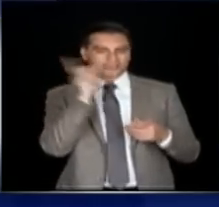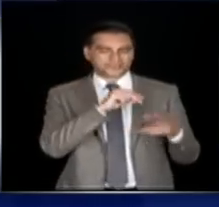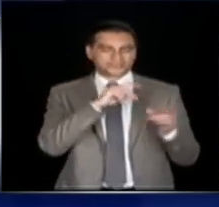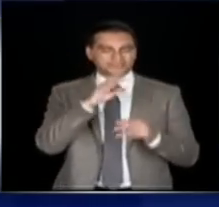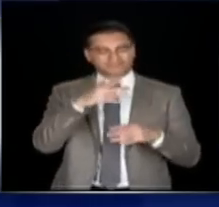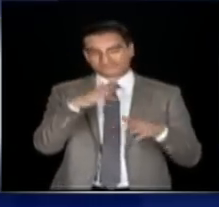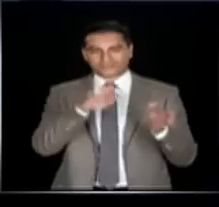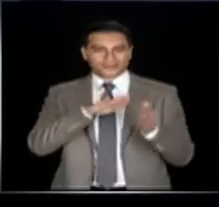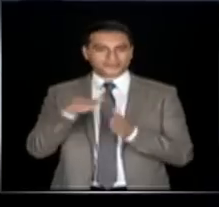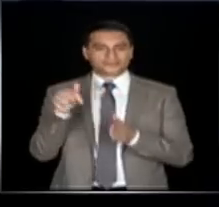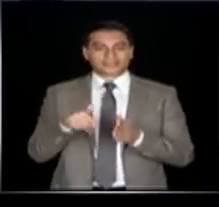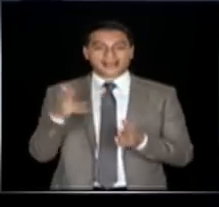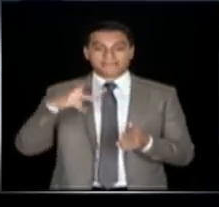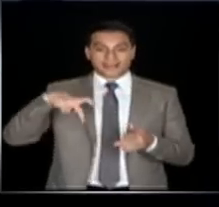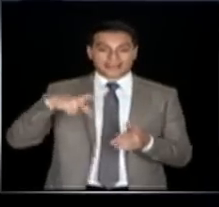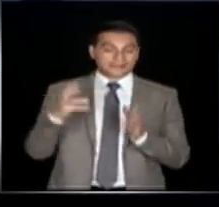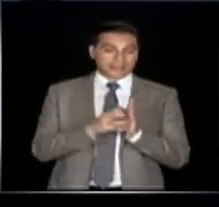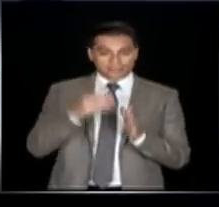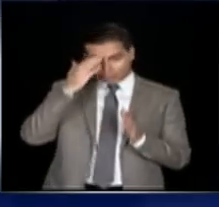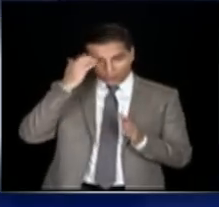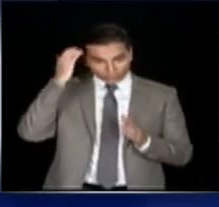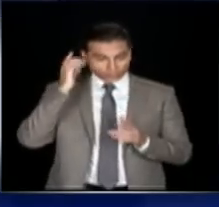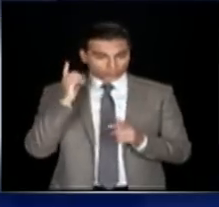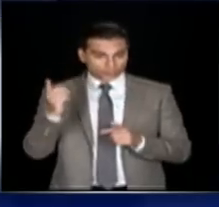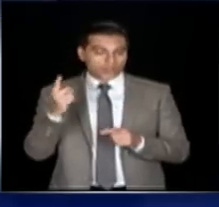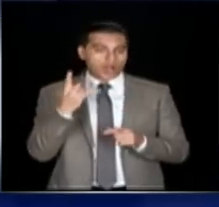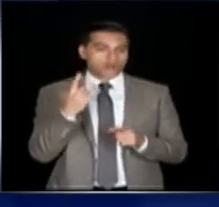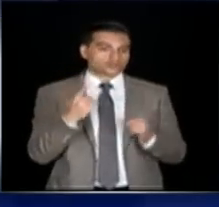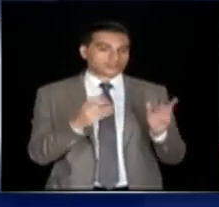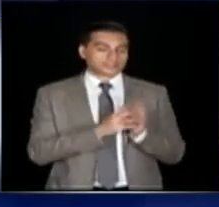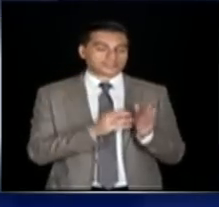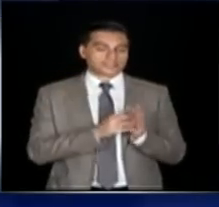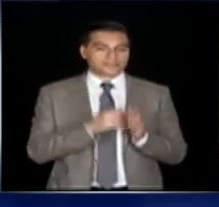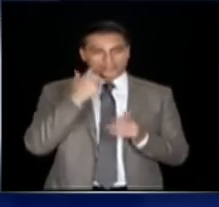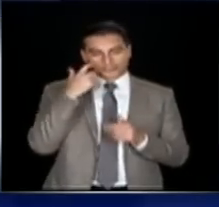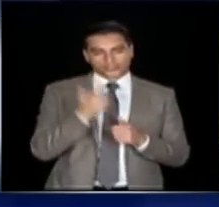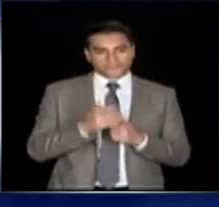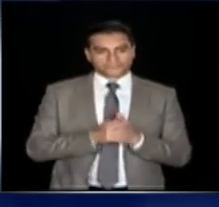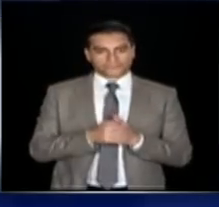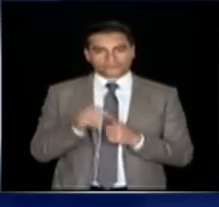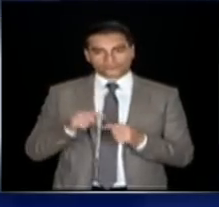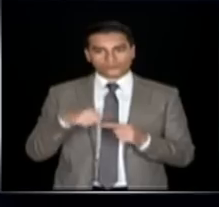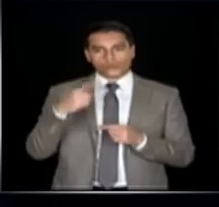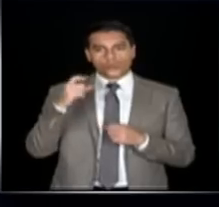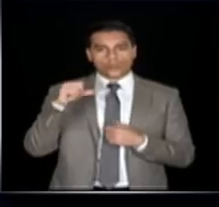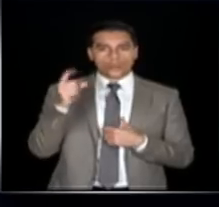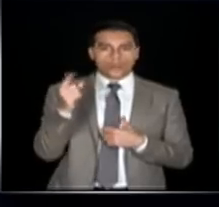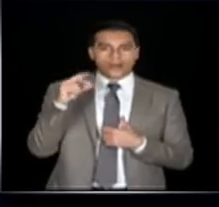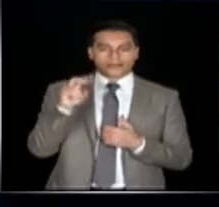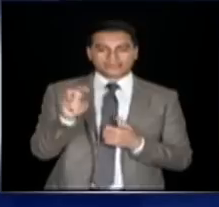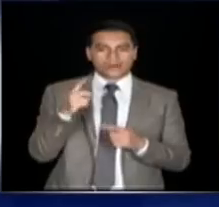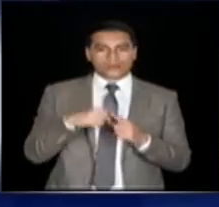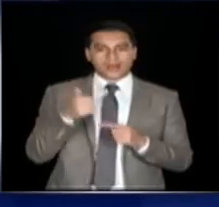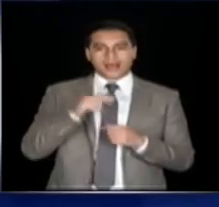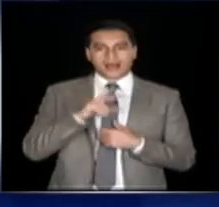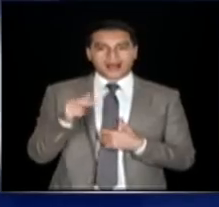النتيجة 80 جامعة أسيوط، 10 جامعة عين شمس. وردة وألاء، ألاء